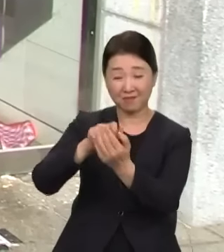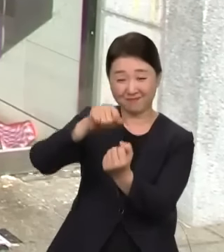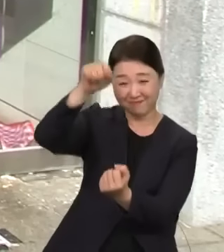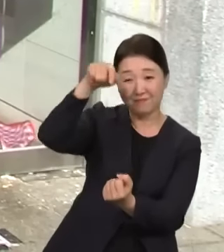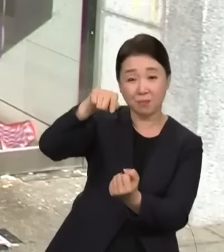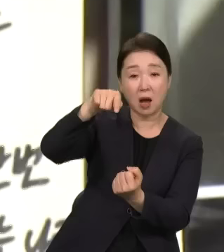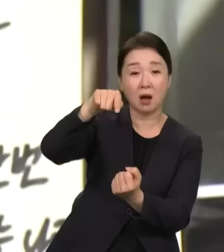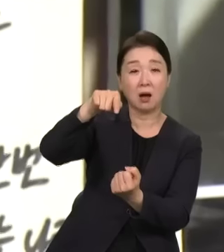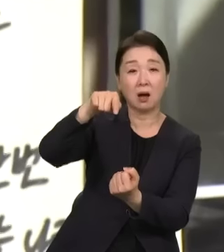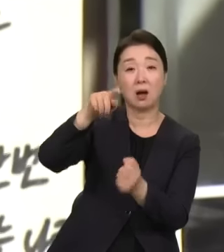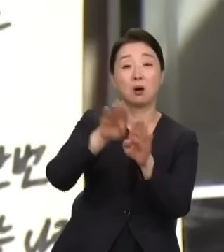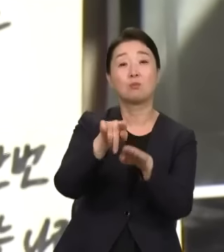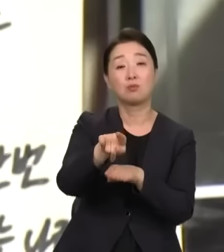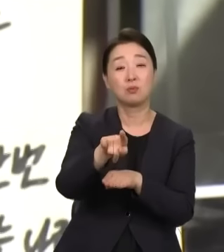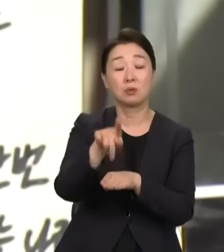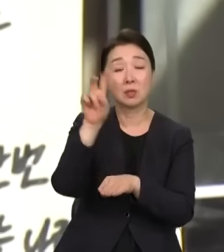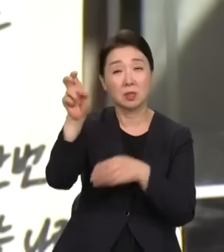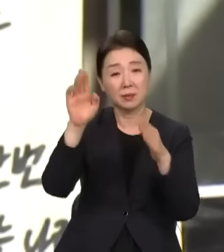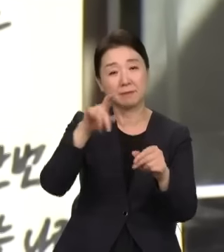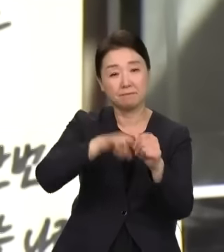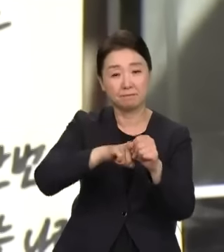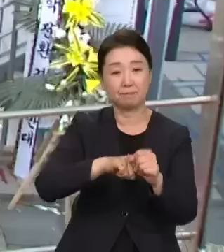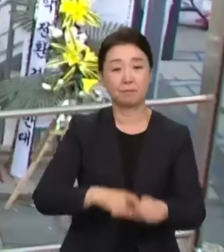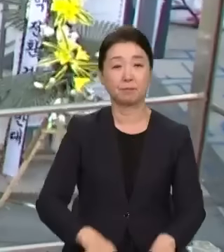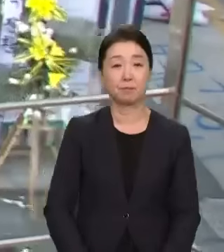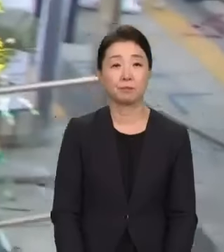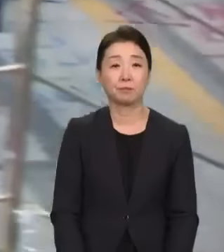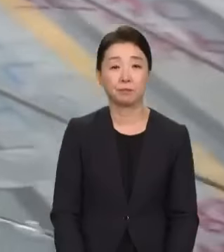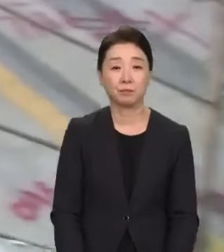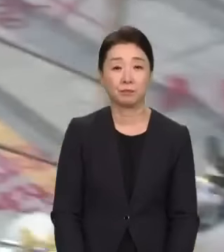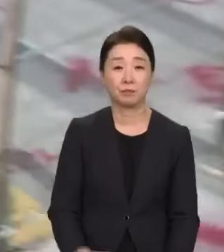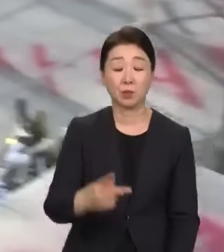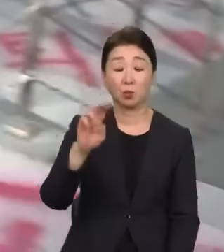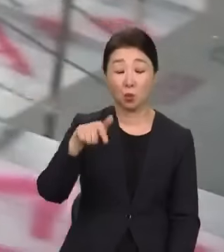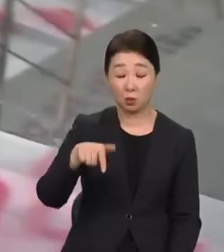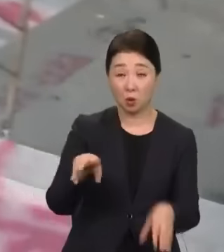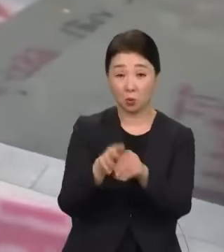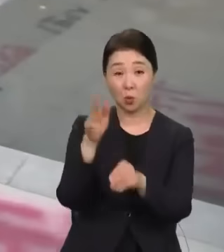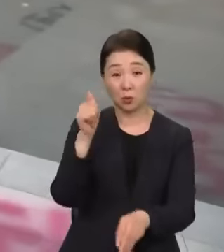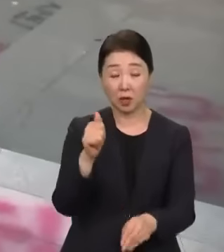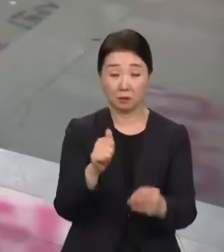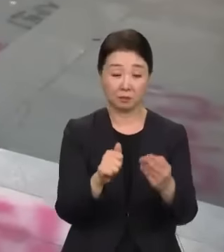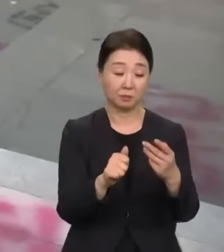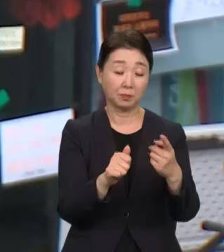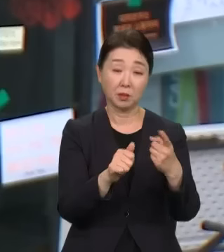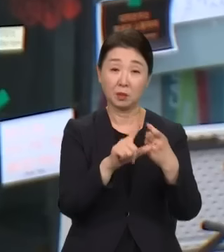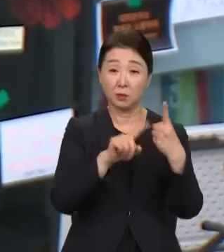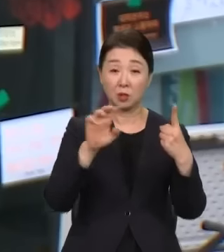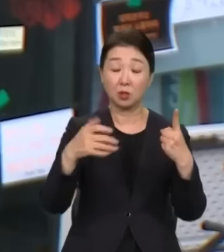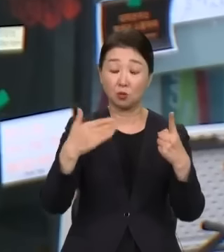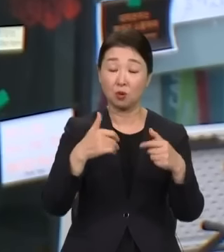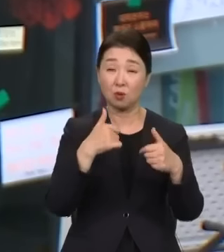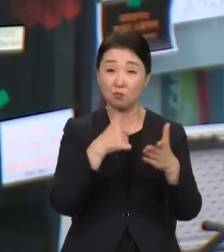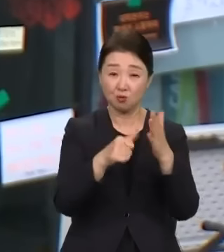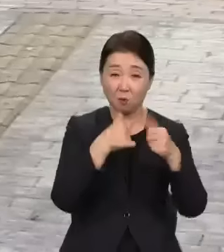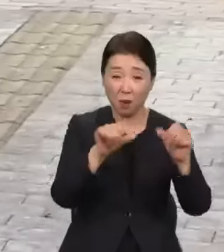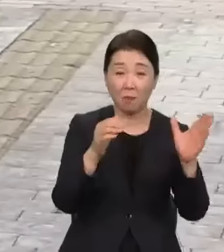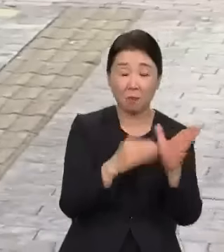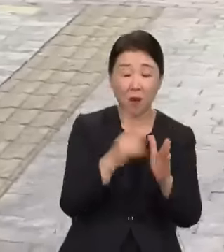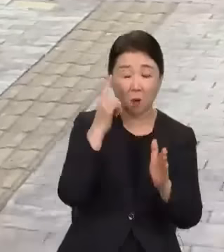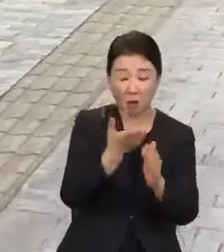대학 본관 출입문은 20일 넘게 잠겨 있습니다. 동덕여대 총장은 지난달 29일 기물 파손과 퇴거 불응 등